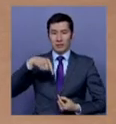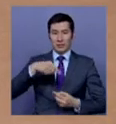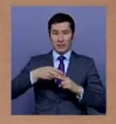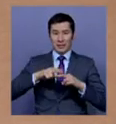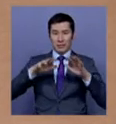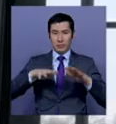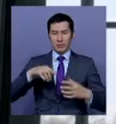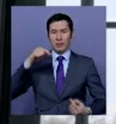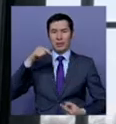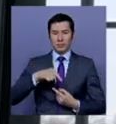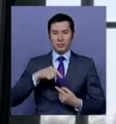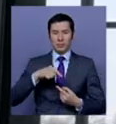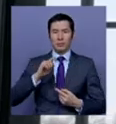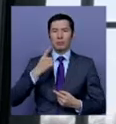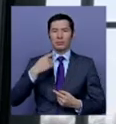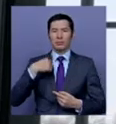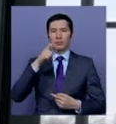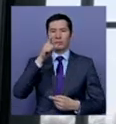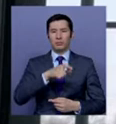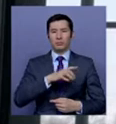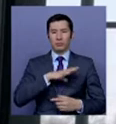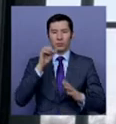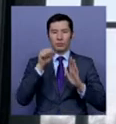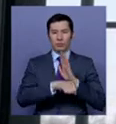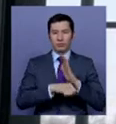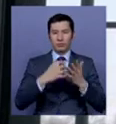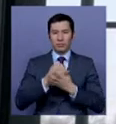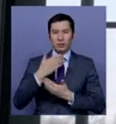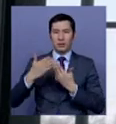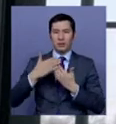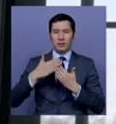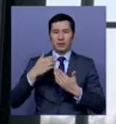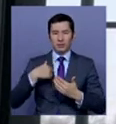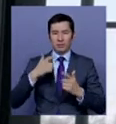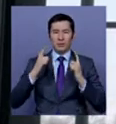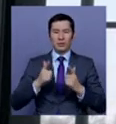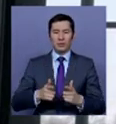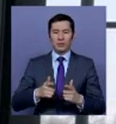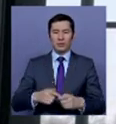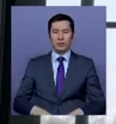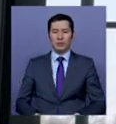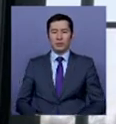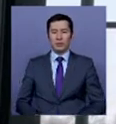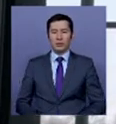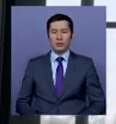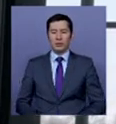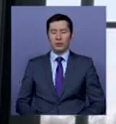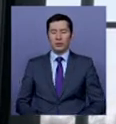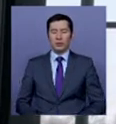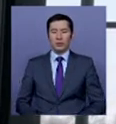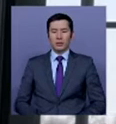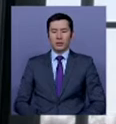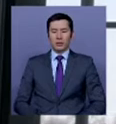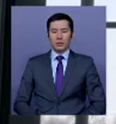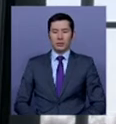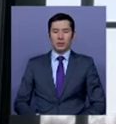сотталғанмын. Тұрғаныма мен 10 жылдың ішінде мен әкімшілікке енді үйтіп бір жаман немді айтып көрген емес, мен маған былай болып қалды, мен сіздерге